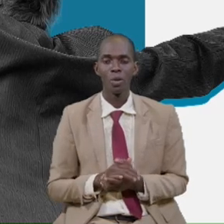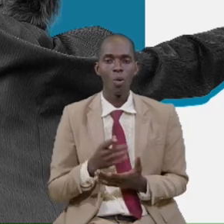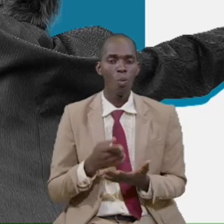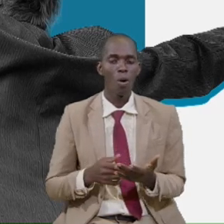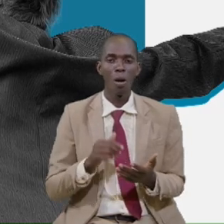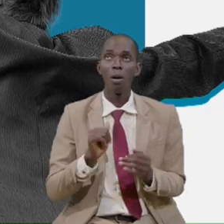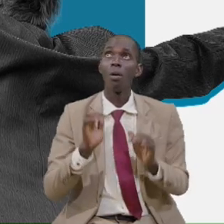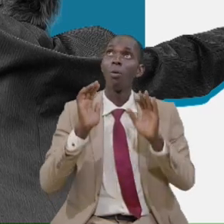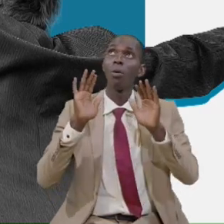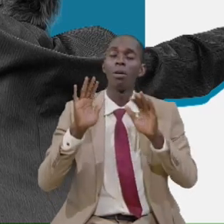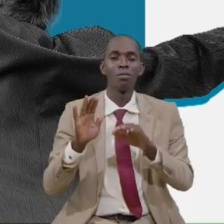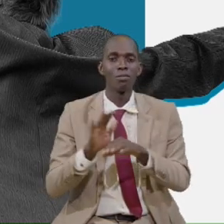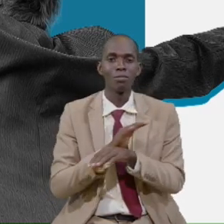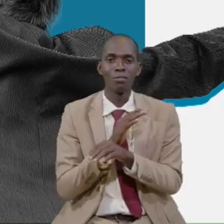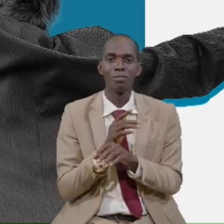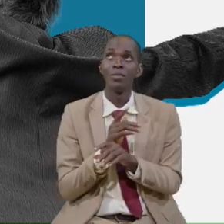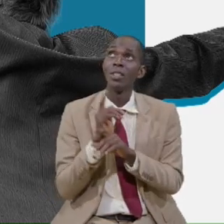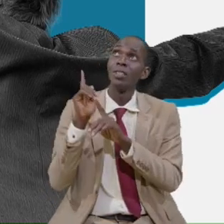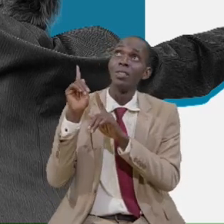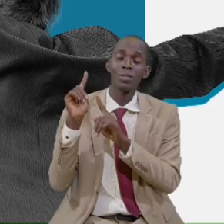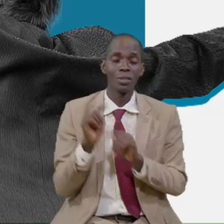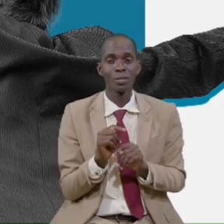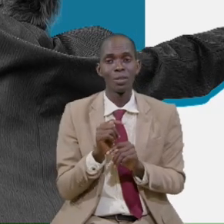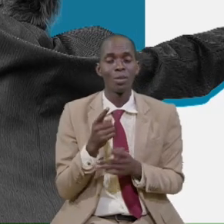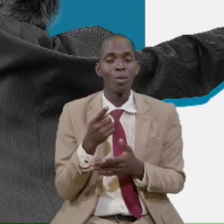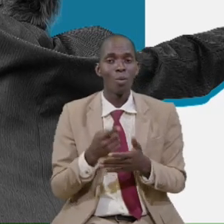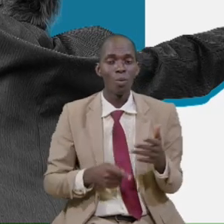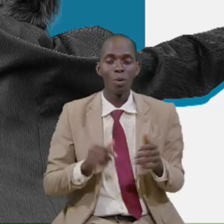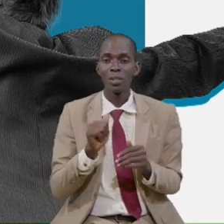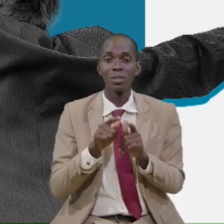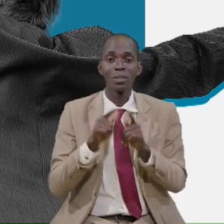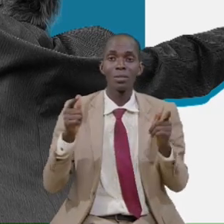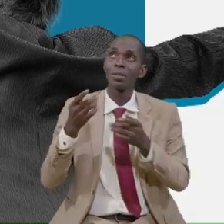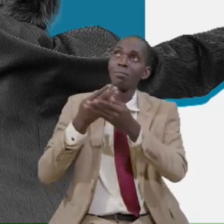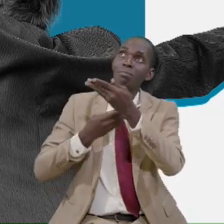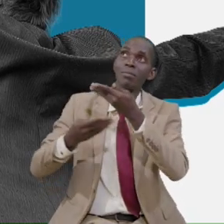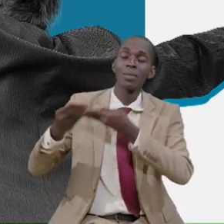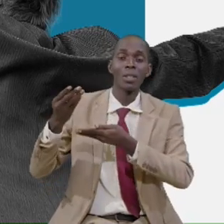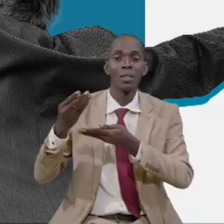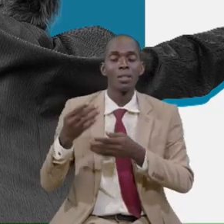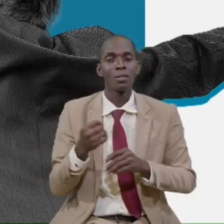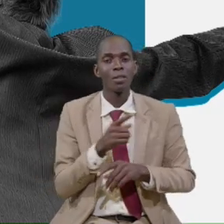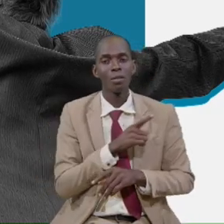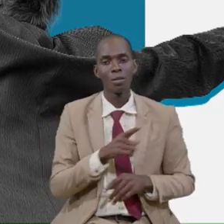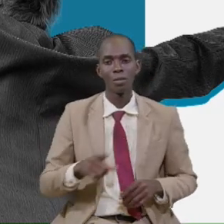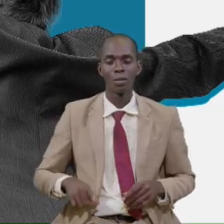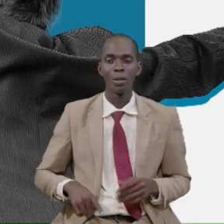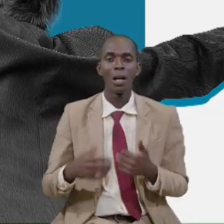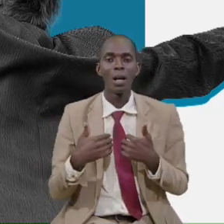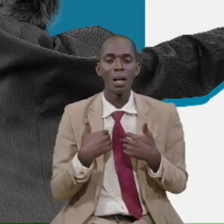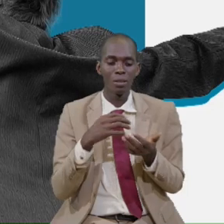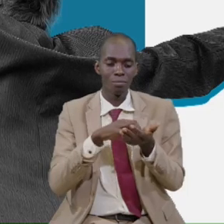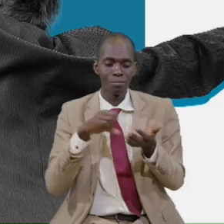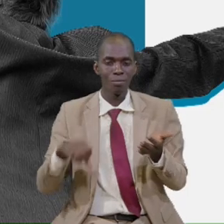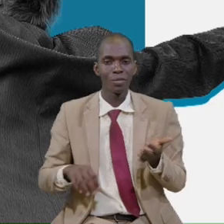Que c'est un transfert merveilleux, que c'est une grande transaction. Le Seigneur